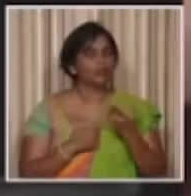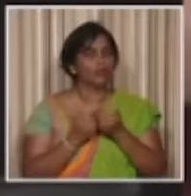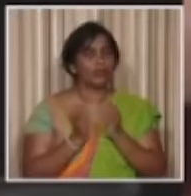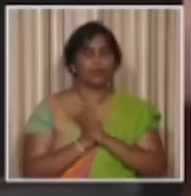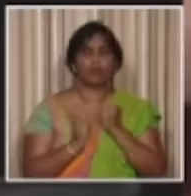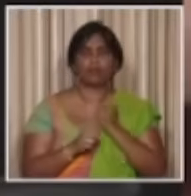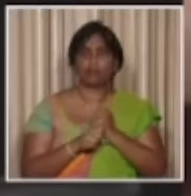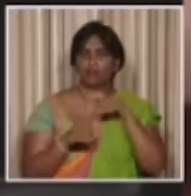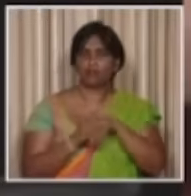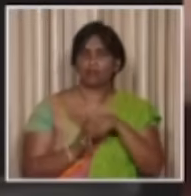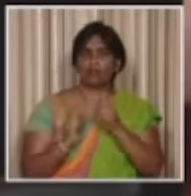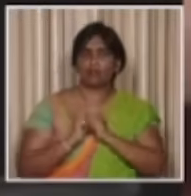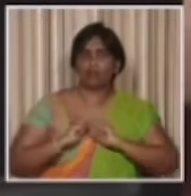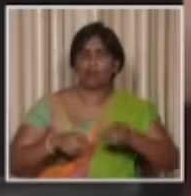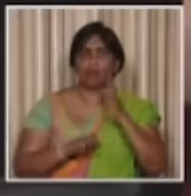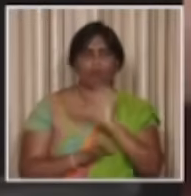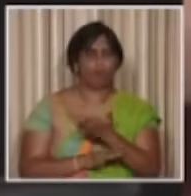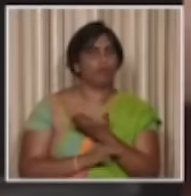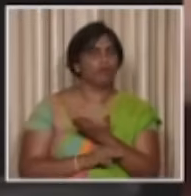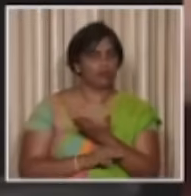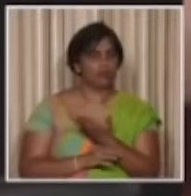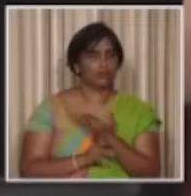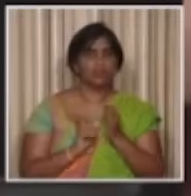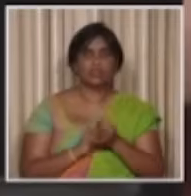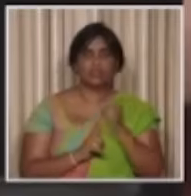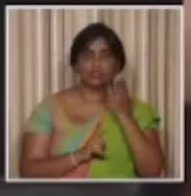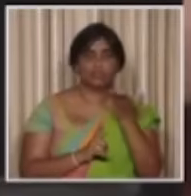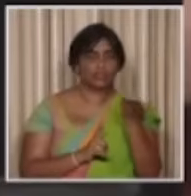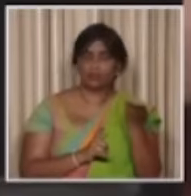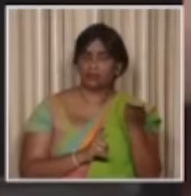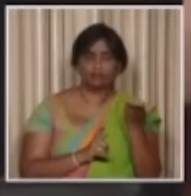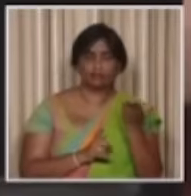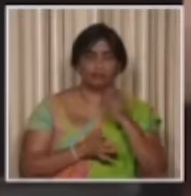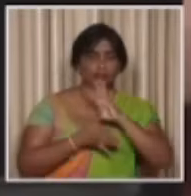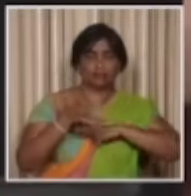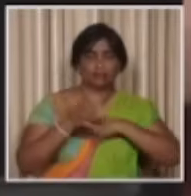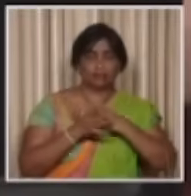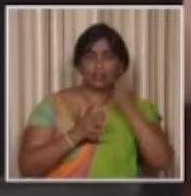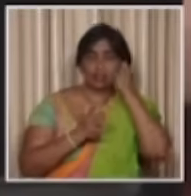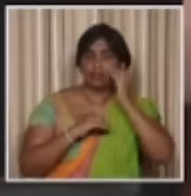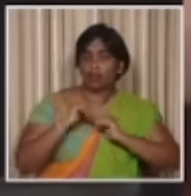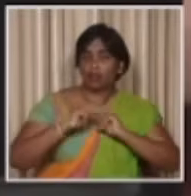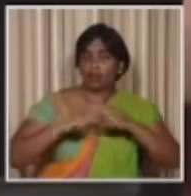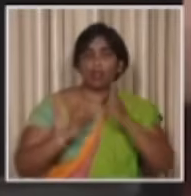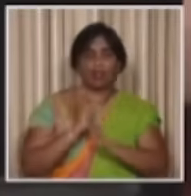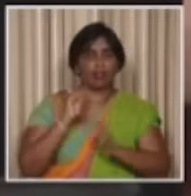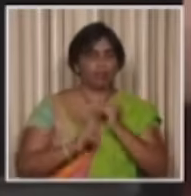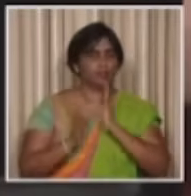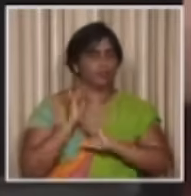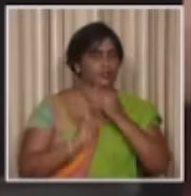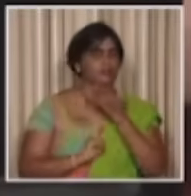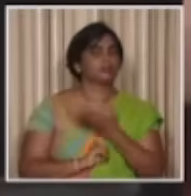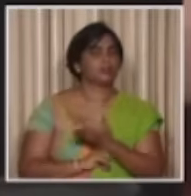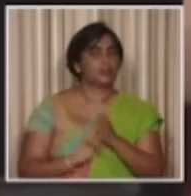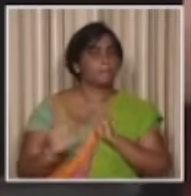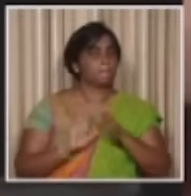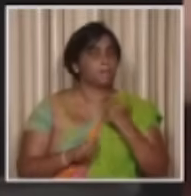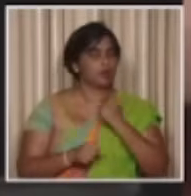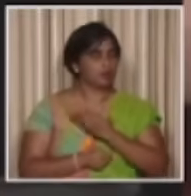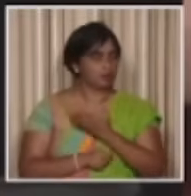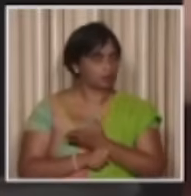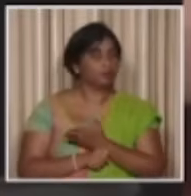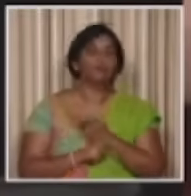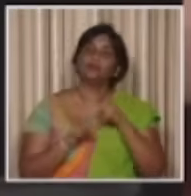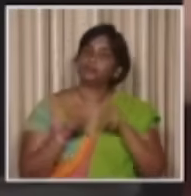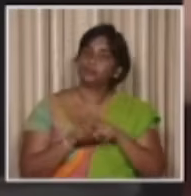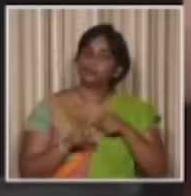තමුන්ගේ ආණ්ඩුවනේ මේක ක්‍රියාත්මක කරන්න ඕනේ. ඇත්තටම ජනාධිපතිවරයා නෙමෙයිනේ අයවැය යෝජනා ටික ක්‍රියාත්මක කරන්න ඕනේ. අමාත්‍යංශනේ පාලනය කළ රජයනේ.